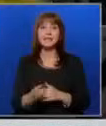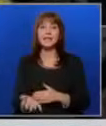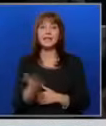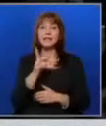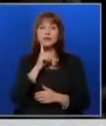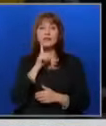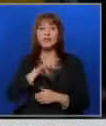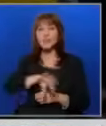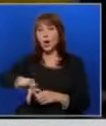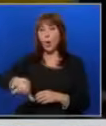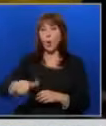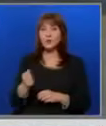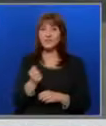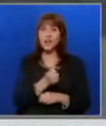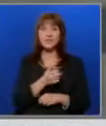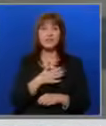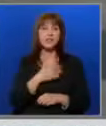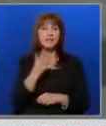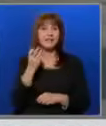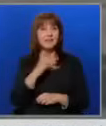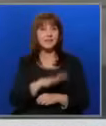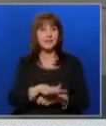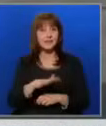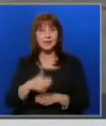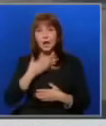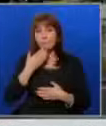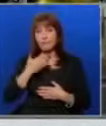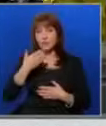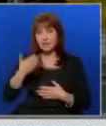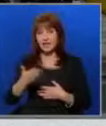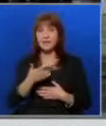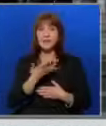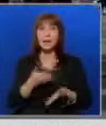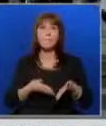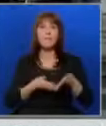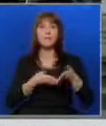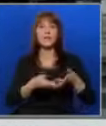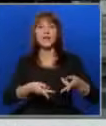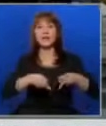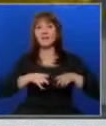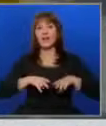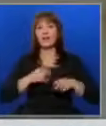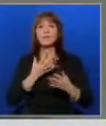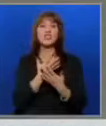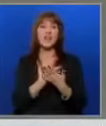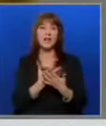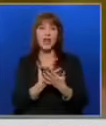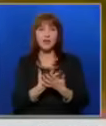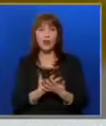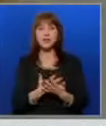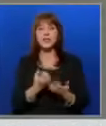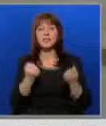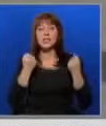3000 души са отвлечени, като между тях има 30 деца. Посланието на демонстрацията е «Помогни да върнем заложниците живи у